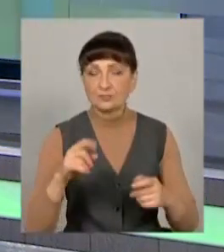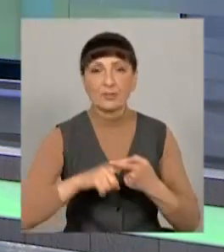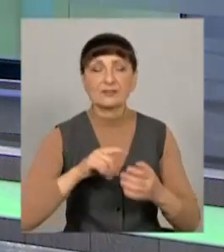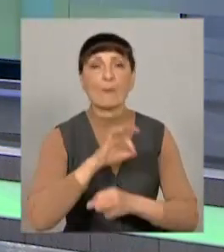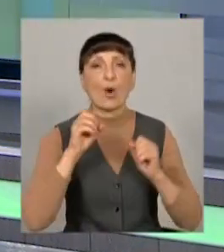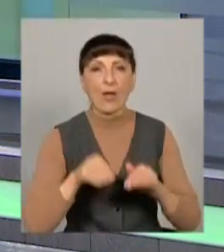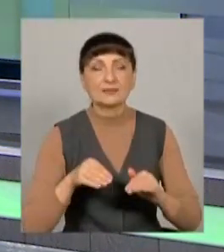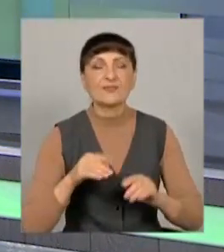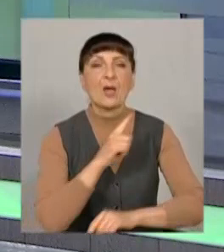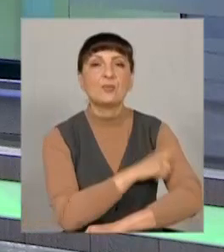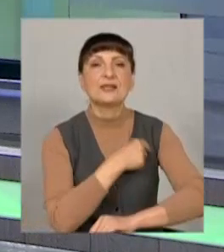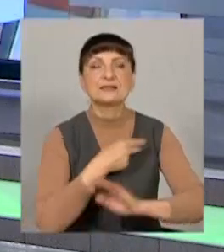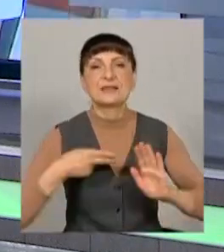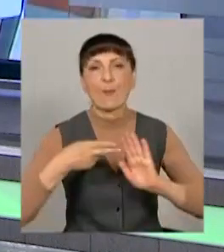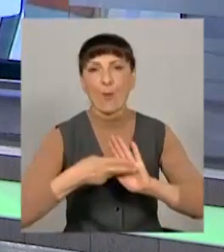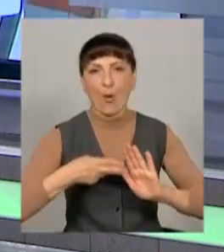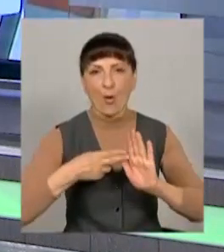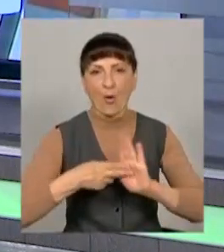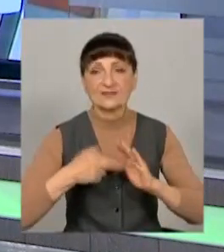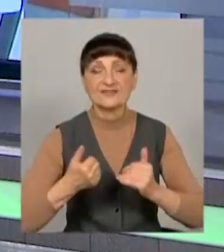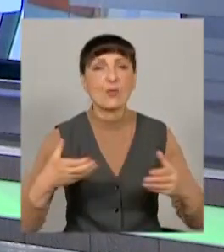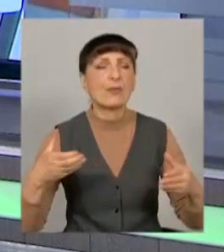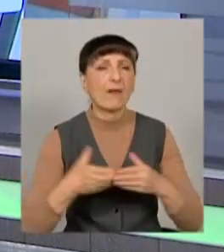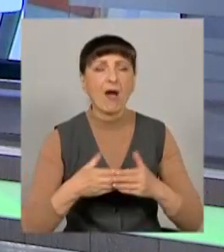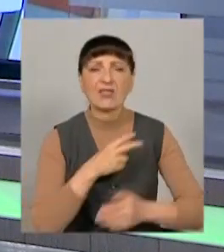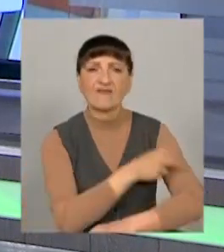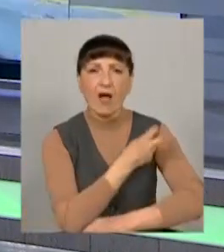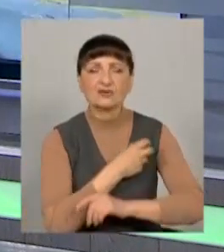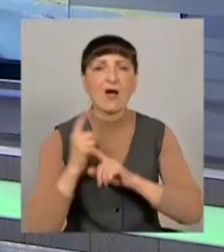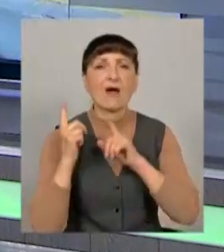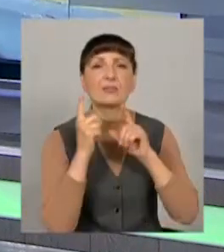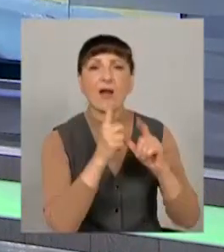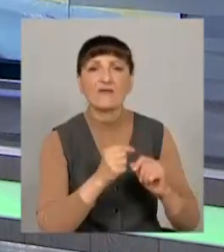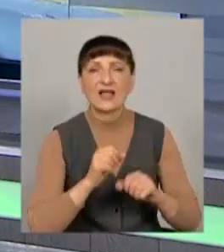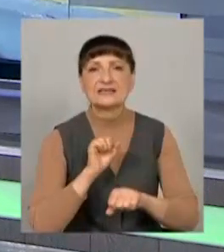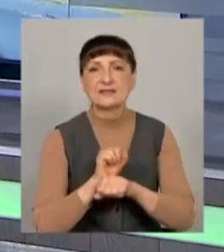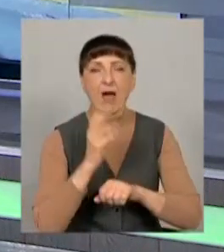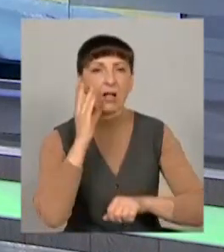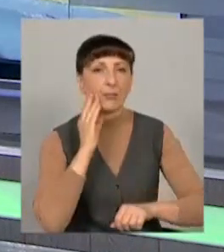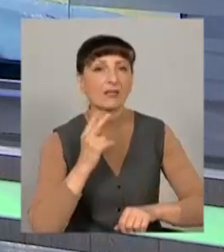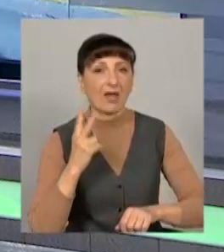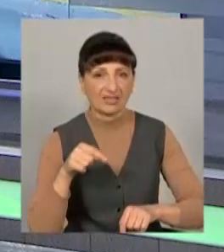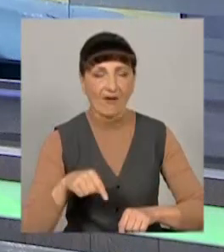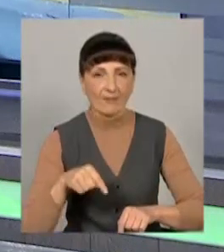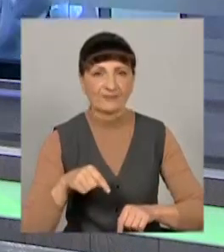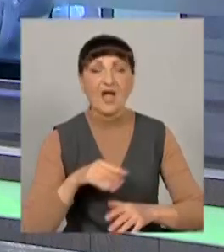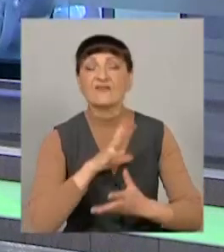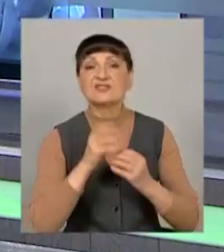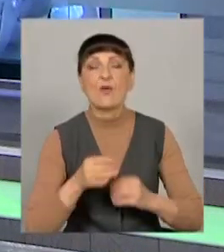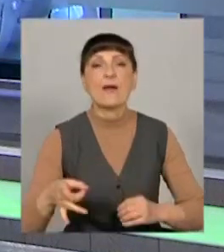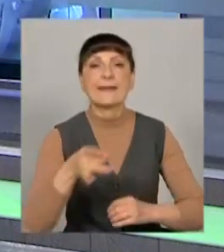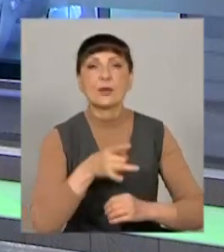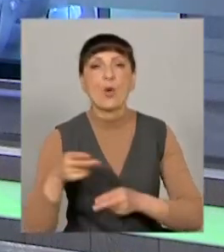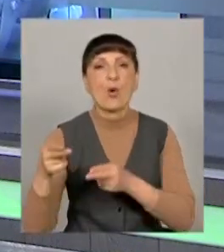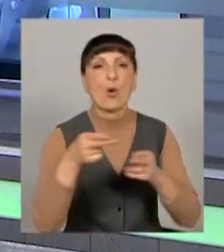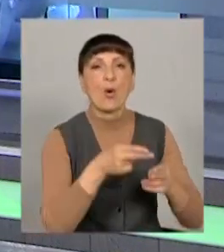проекту «Медицинский поезд». Сегодня целая бригада специалистов отправилась в путь со станции «Алматы-2». Сколько всего регионов охватят